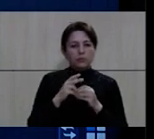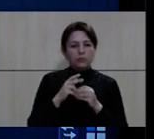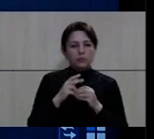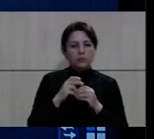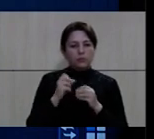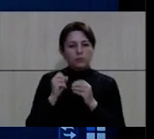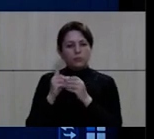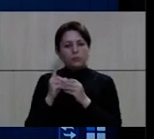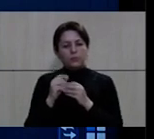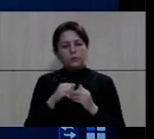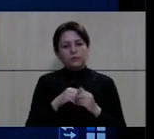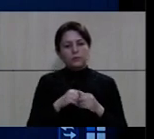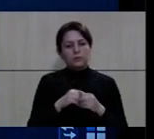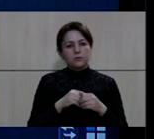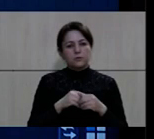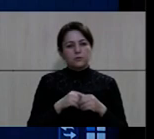11-ге.